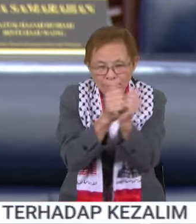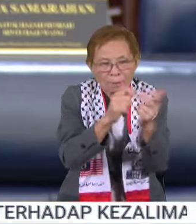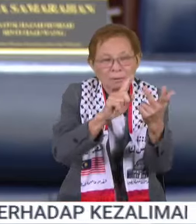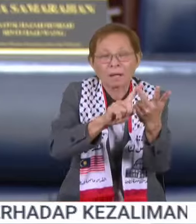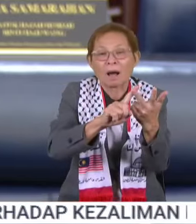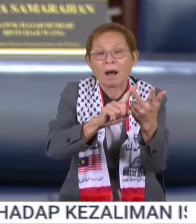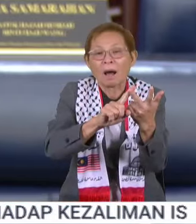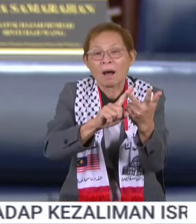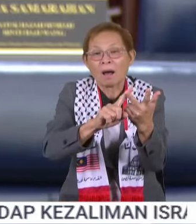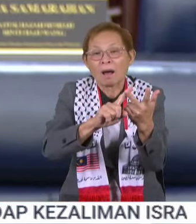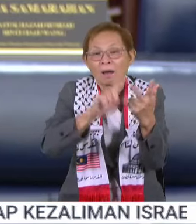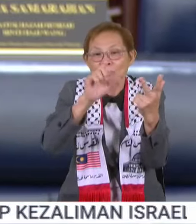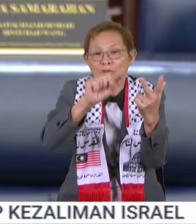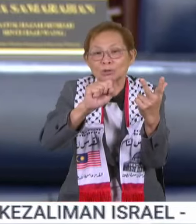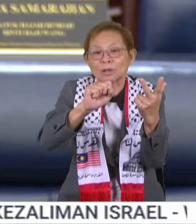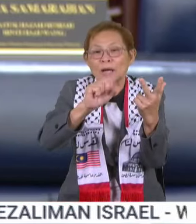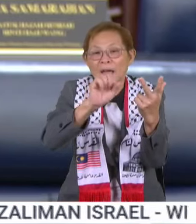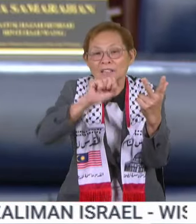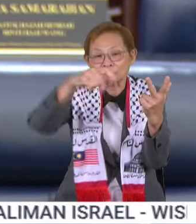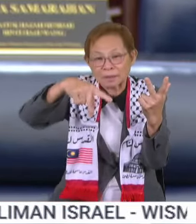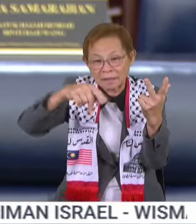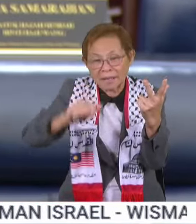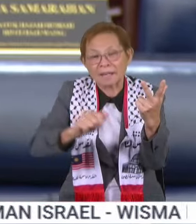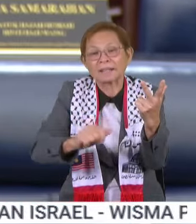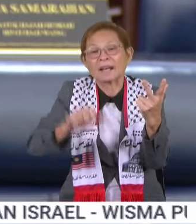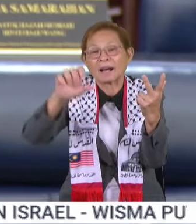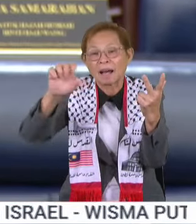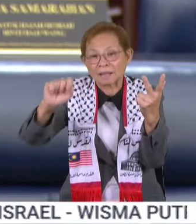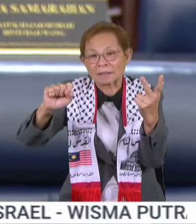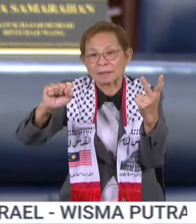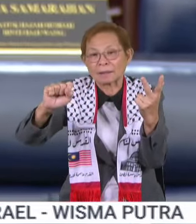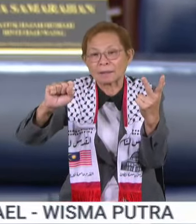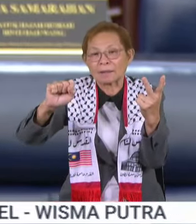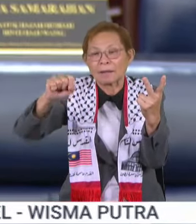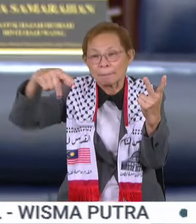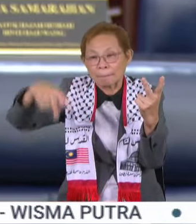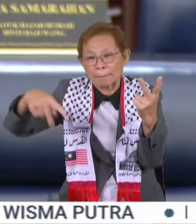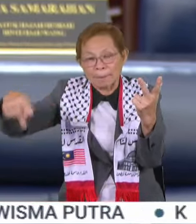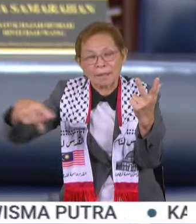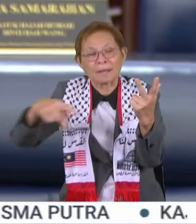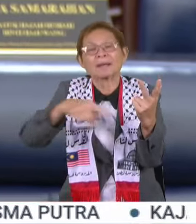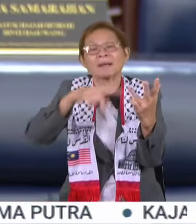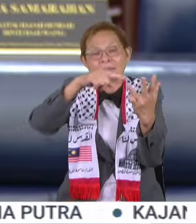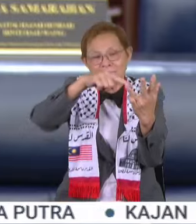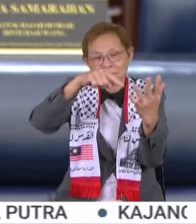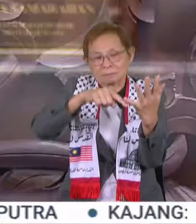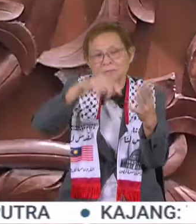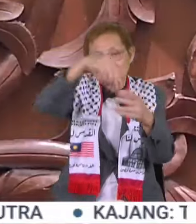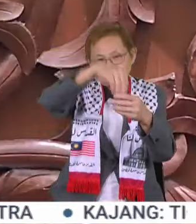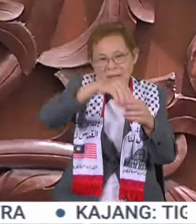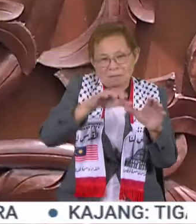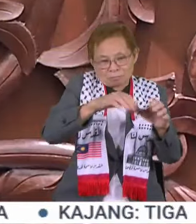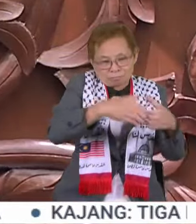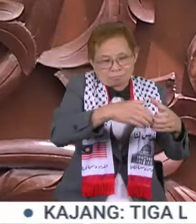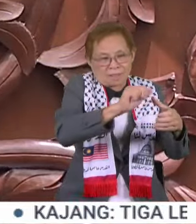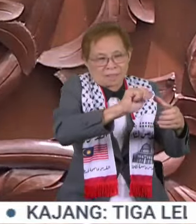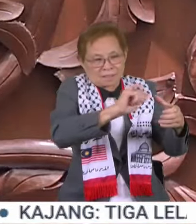dengan Suruhanjaya Perkhidmatan Awam SPA dan Suruhanjaya Perkhidmatan Pelajaran SPP dalam jawatankuasa tersebut.